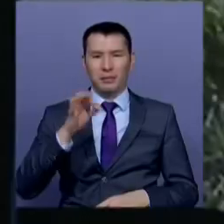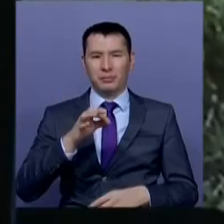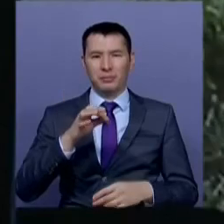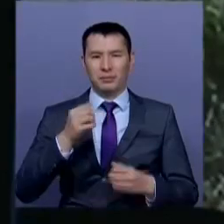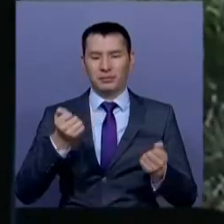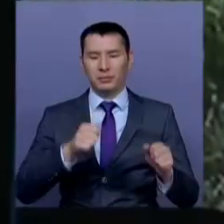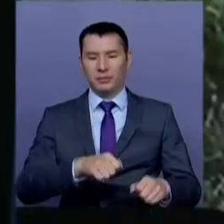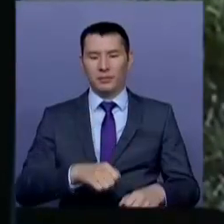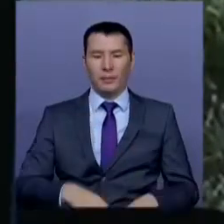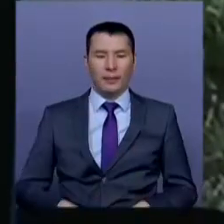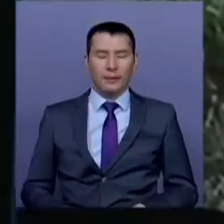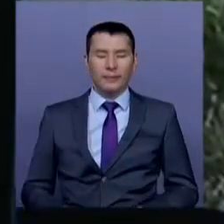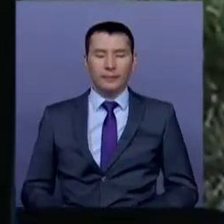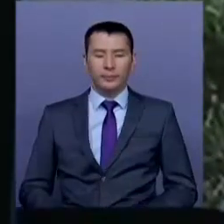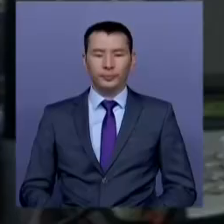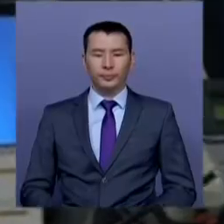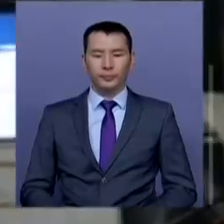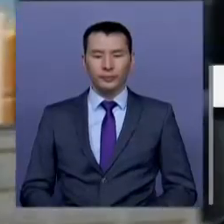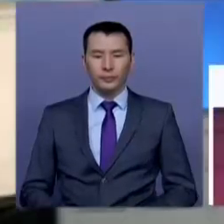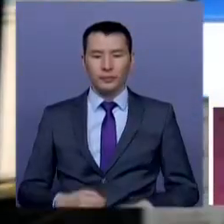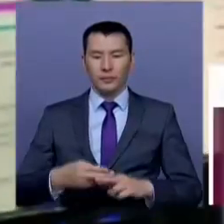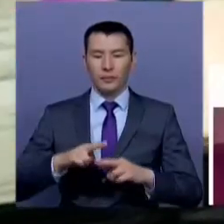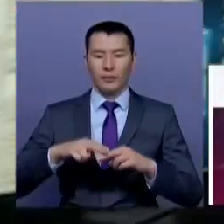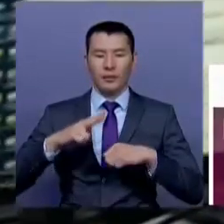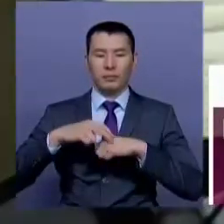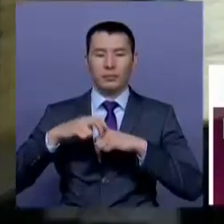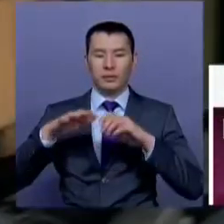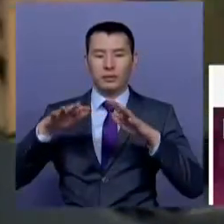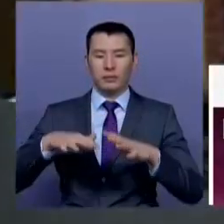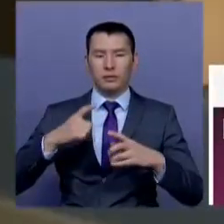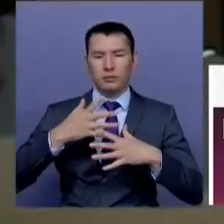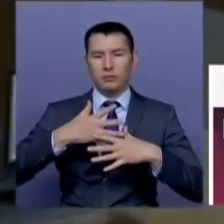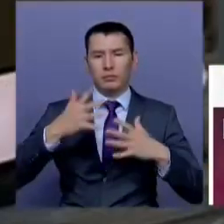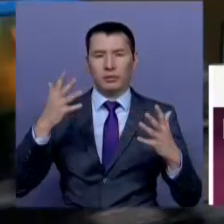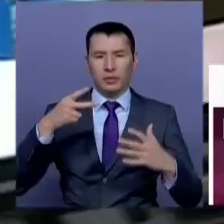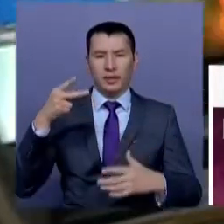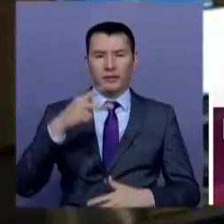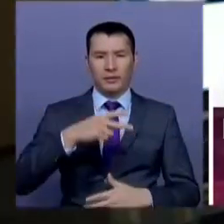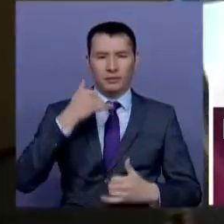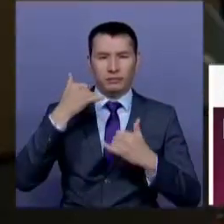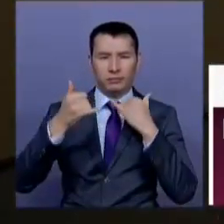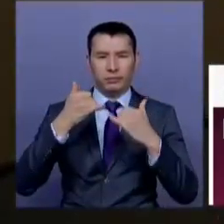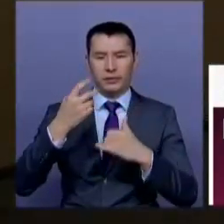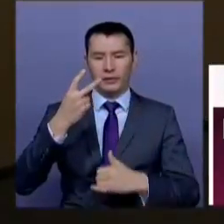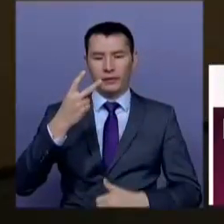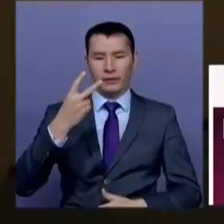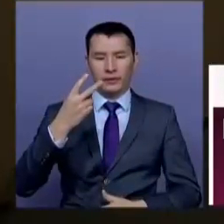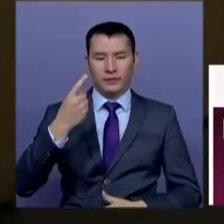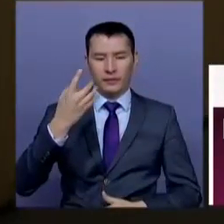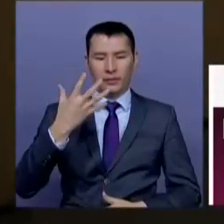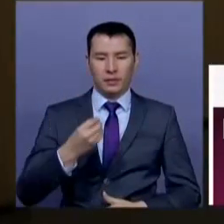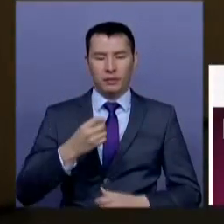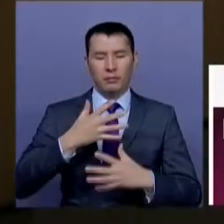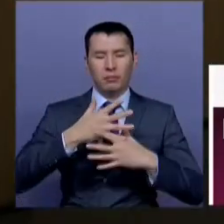факторы сыграют на руку злоумышленникам. В центр оперативного управления поступает больше 2000 звонков в день. И почти большая часть жителей